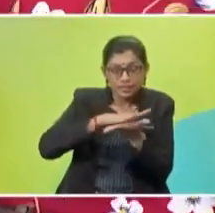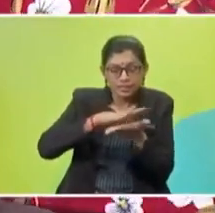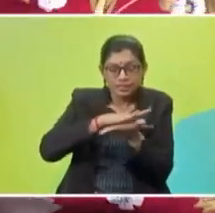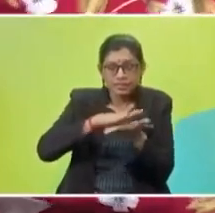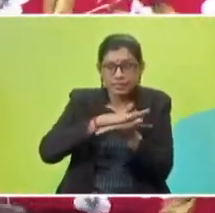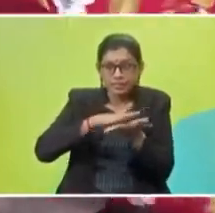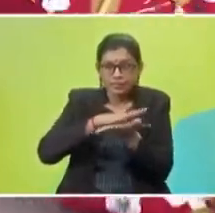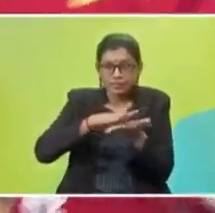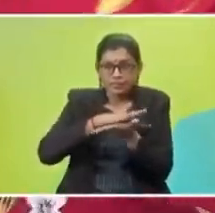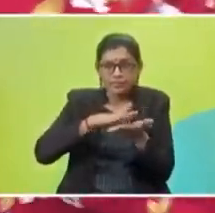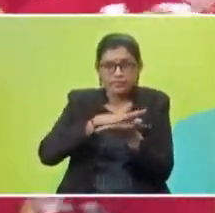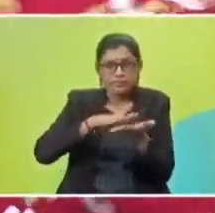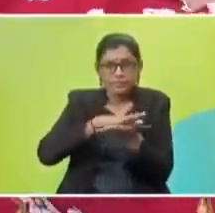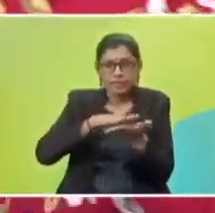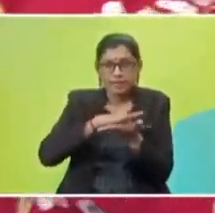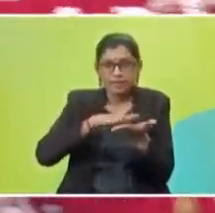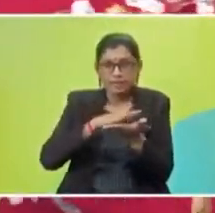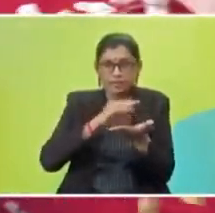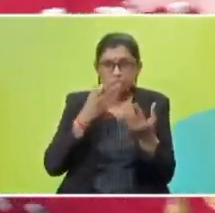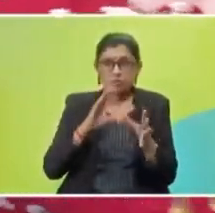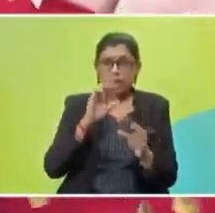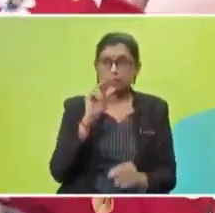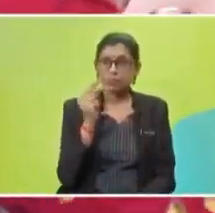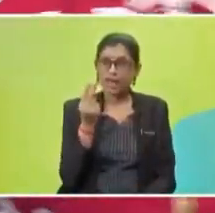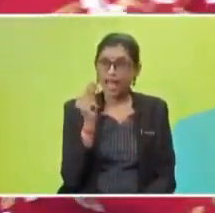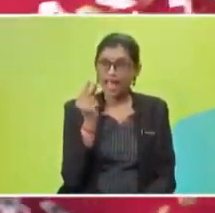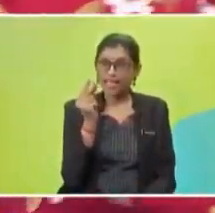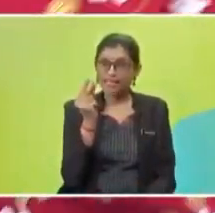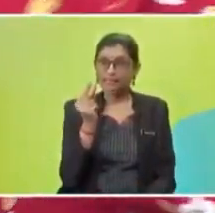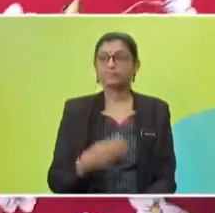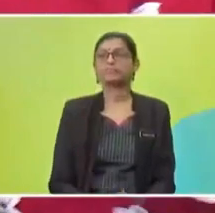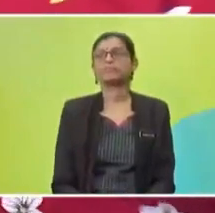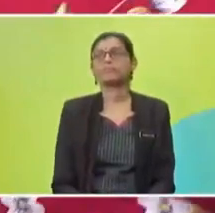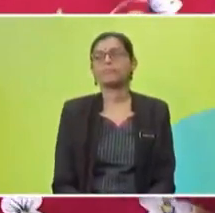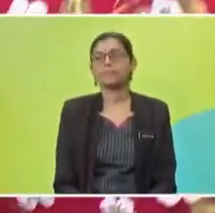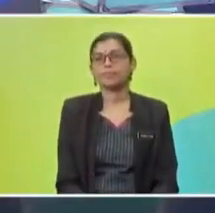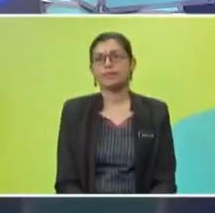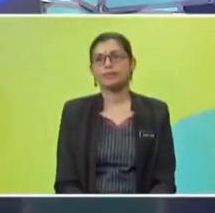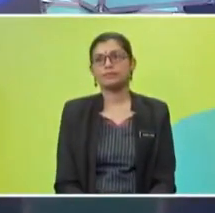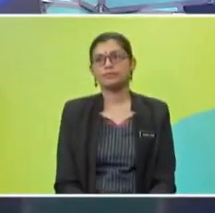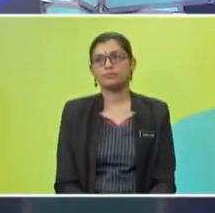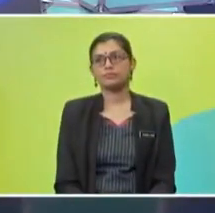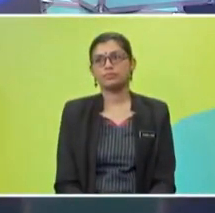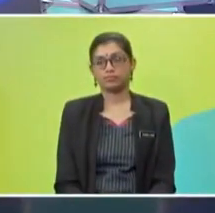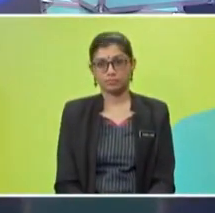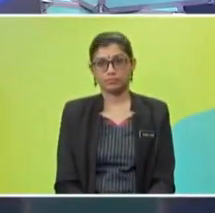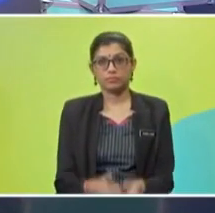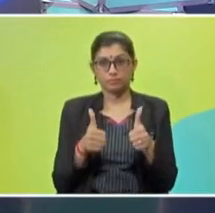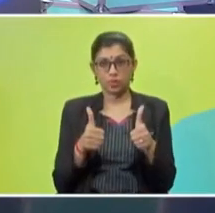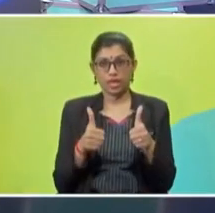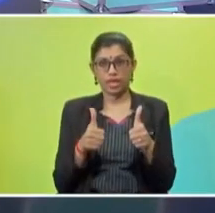oke kita cantik Hah mulai dia baik Oke operasi.doc ini